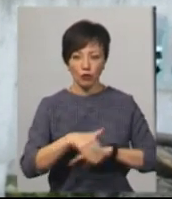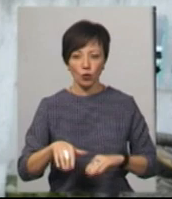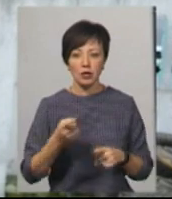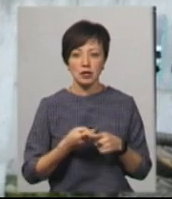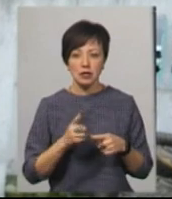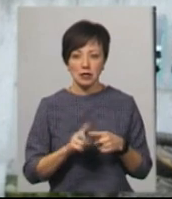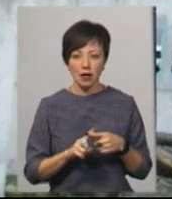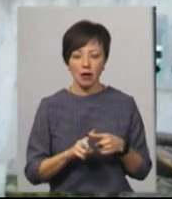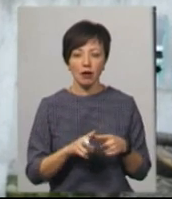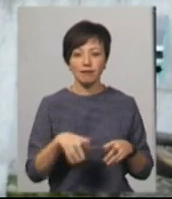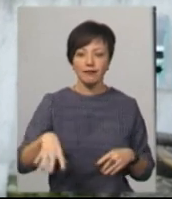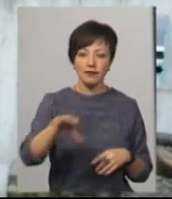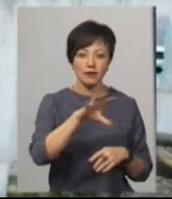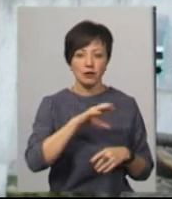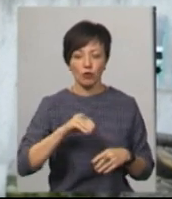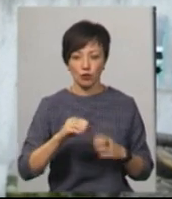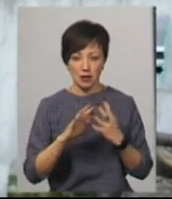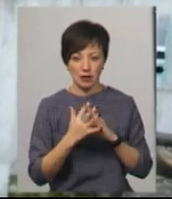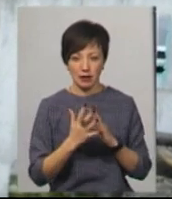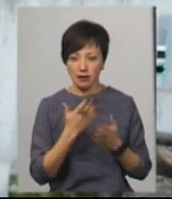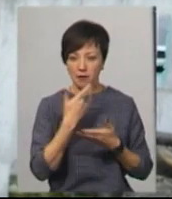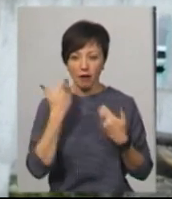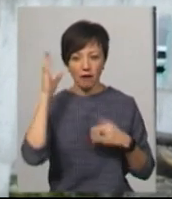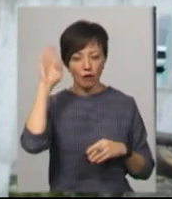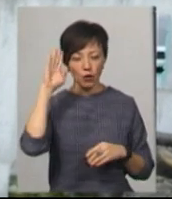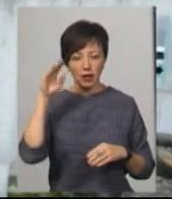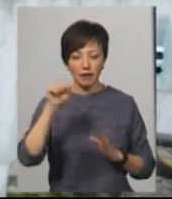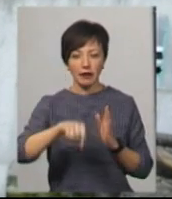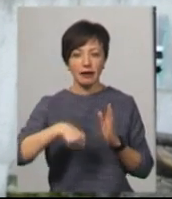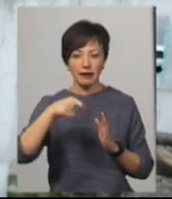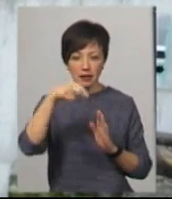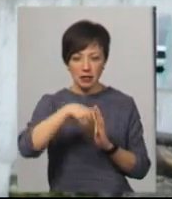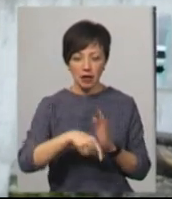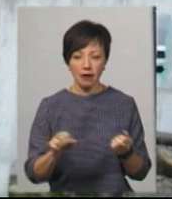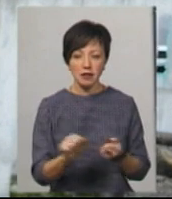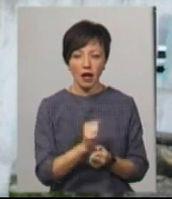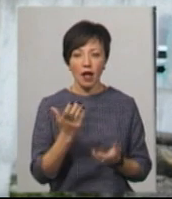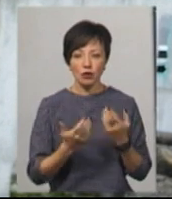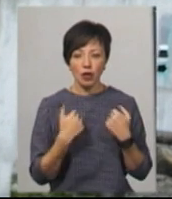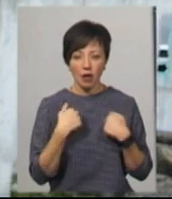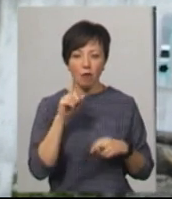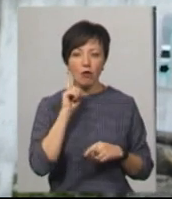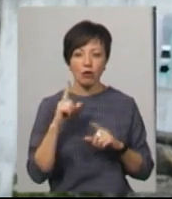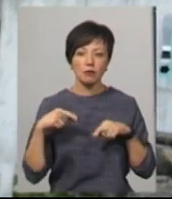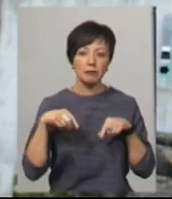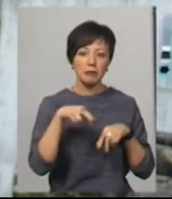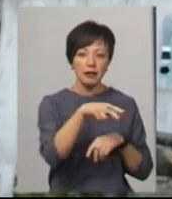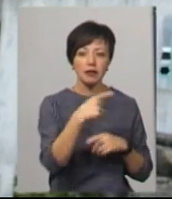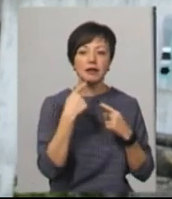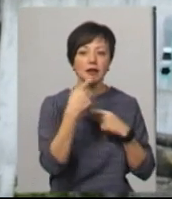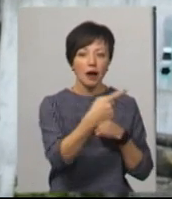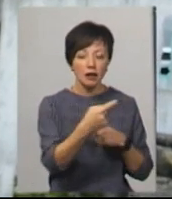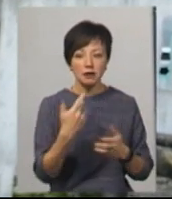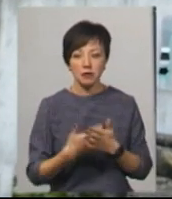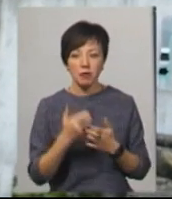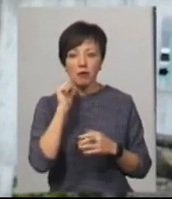скрізь всі, по всьому селі нема води в Криницях. Висухають і якщо я ще молодша можу десь далі піти по воду, то